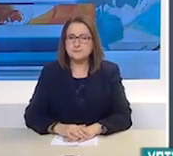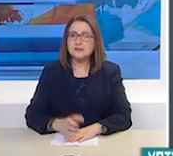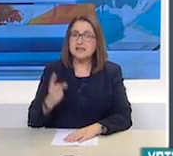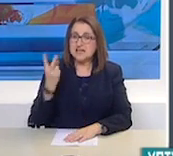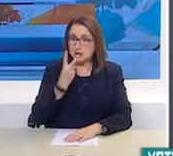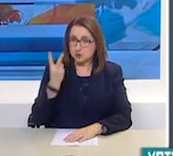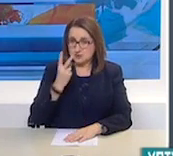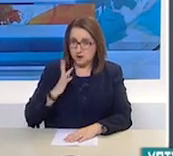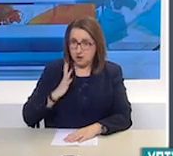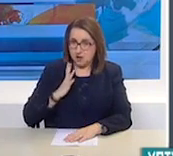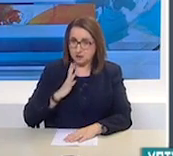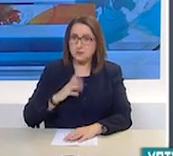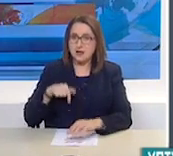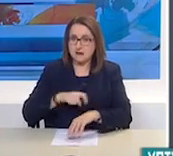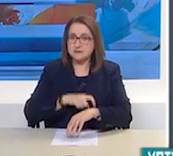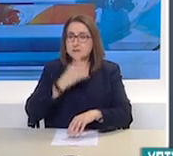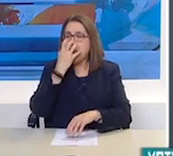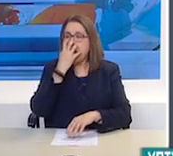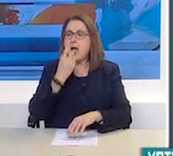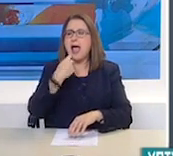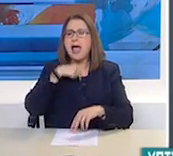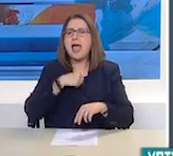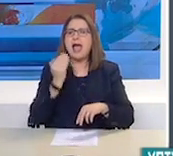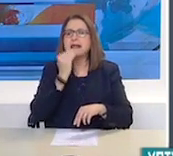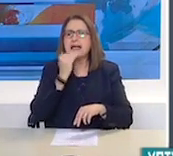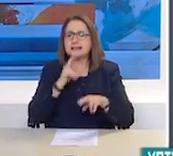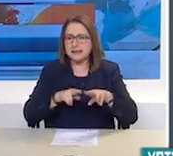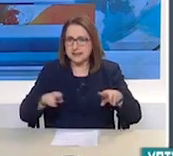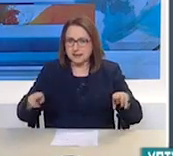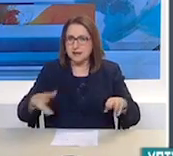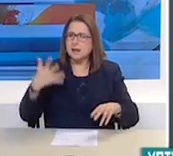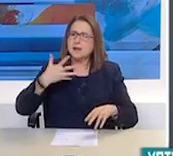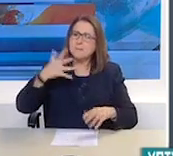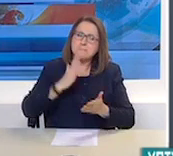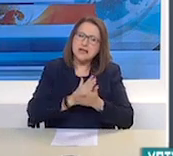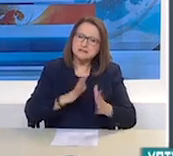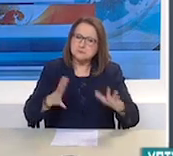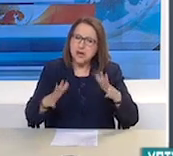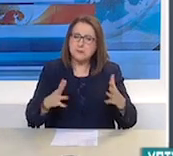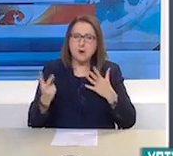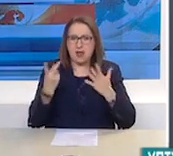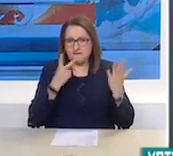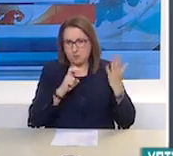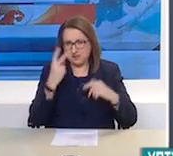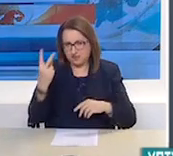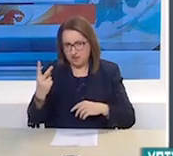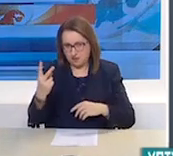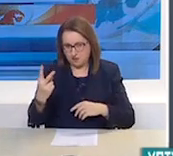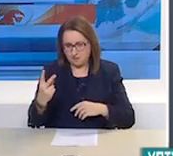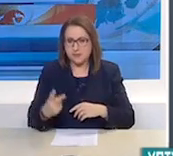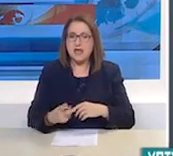22 συμπολίτες μας νοσηλεύονται διασωληνωμένοι. Η διάμεση ηλικία τους είναι 72 ετών. 9, δηλαδή